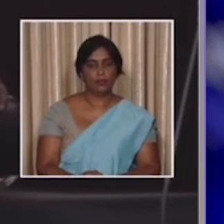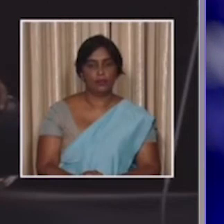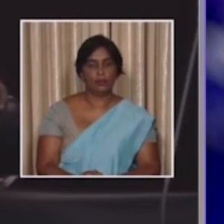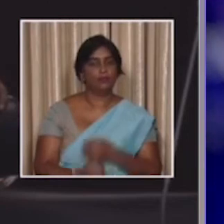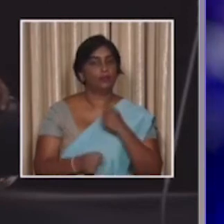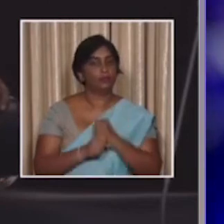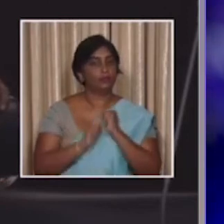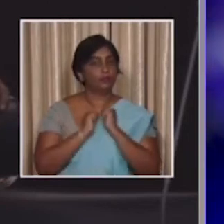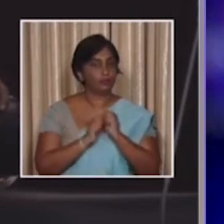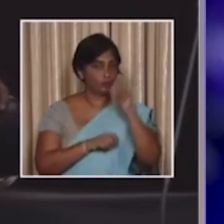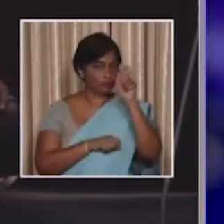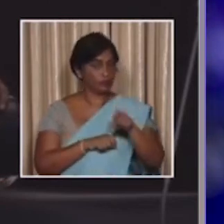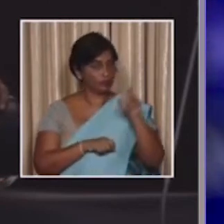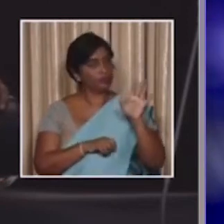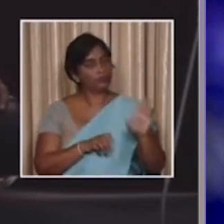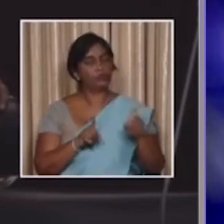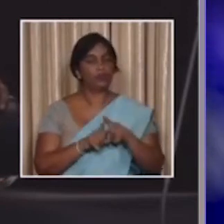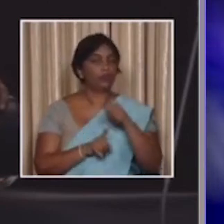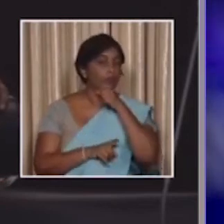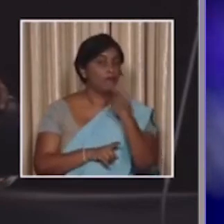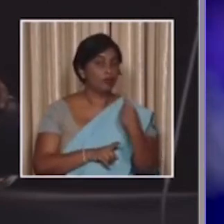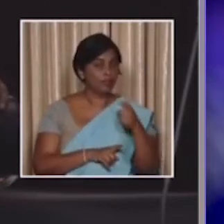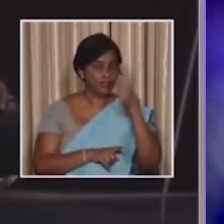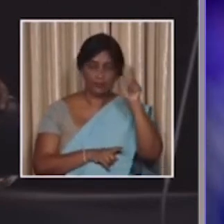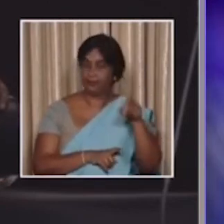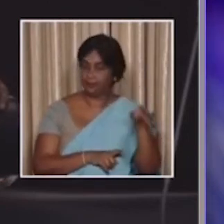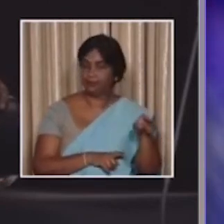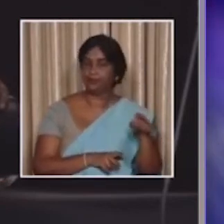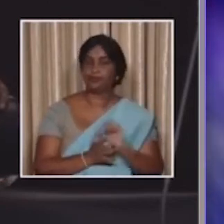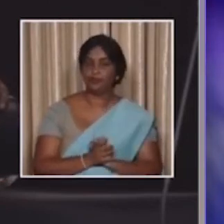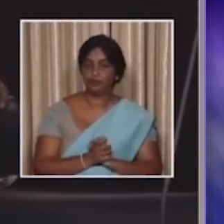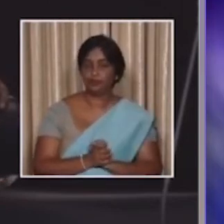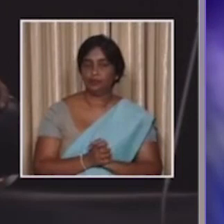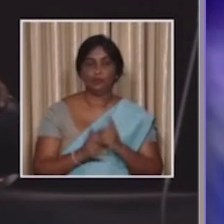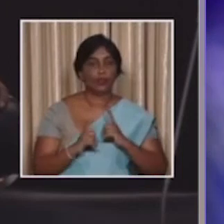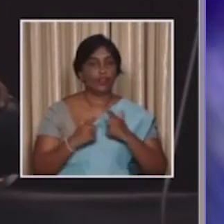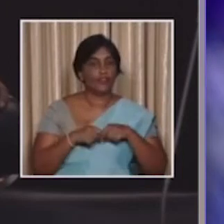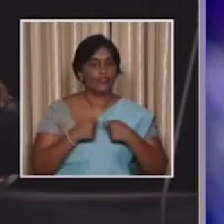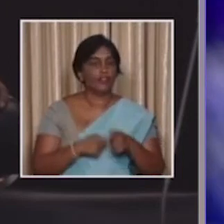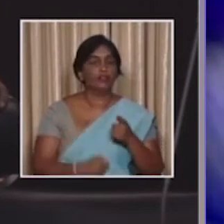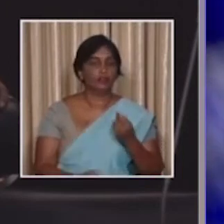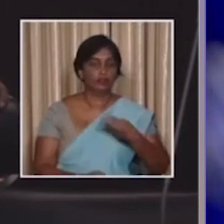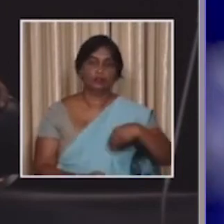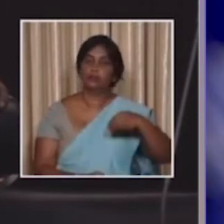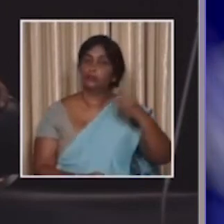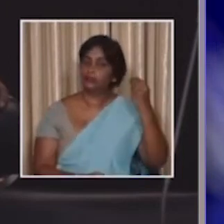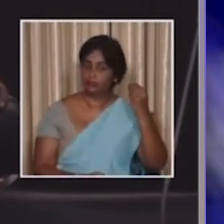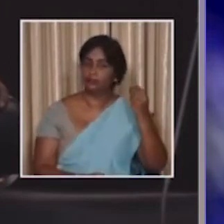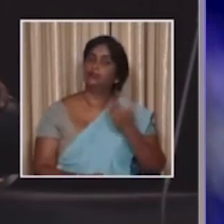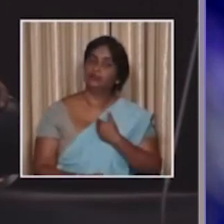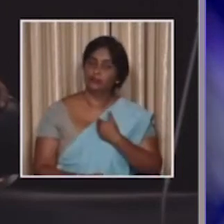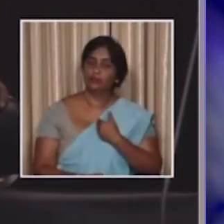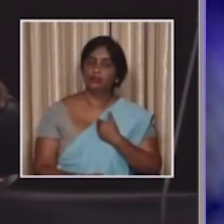நெருக்கடி ஏற்பட்டுள்ளது. அதனால் மக்கள் மோசமாக பாதிக்கப்பட்டுள்ளார்கள். எனவே நாட்டின் பொருளாதார நெருக்கடிக்கு காரணமான ராஜபக்ச